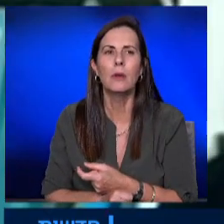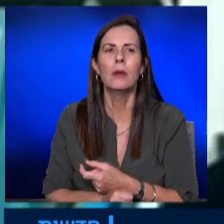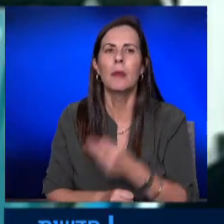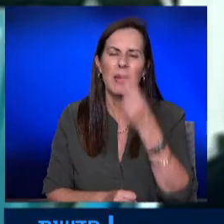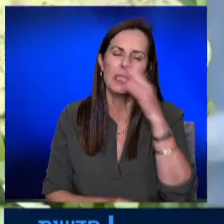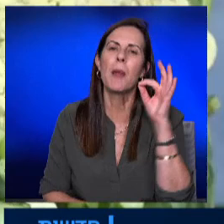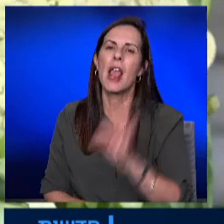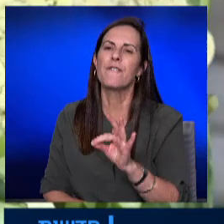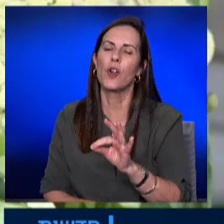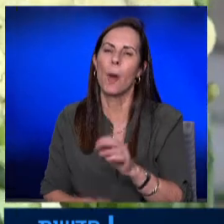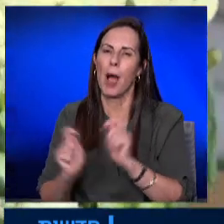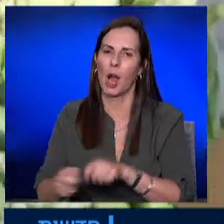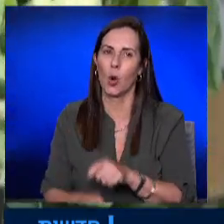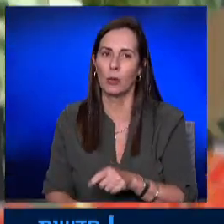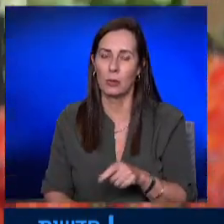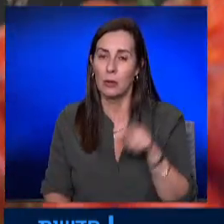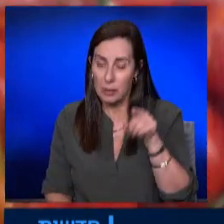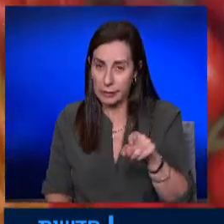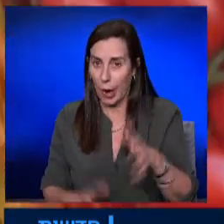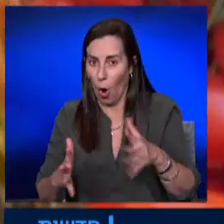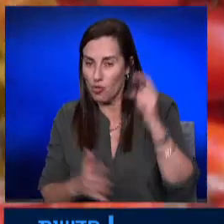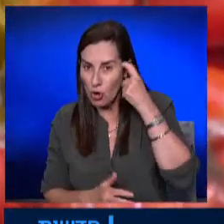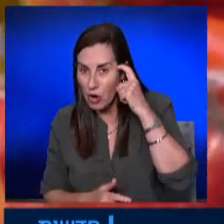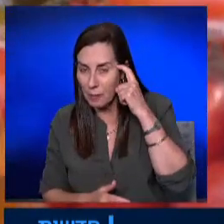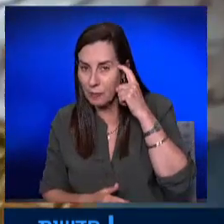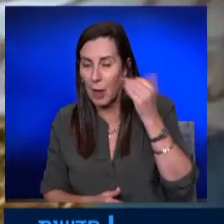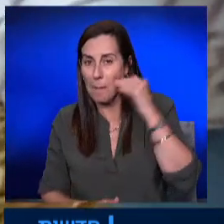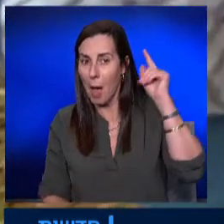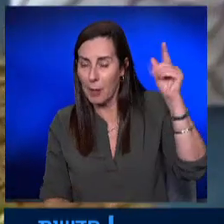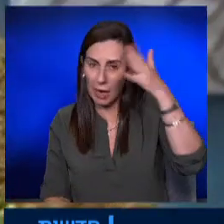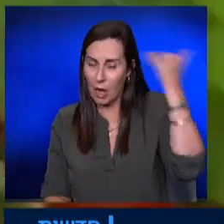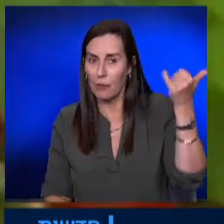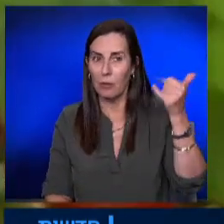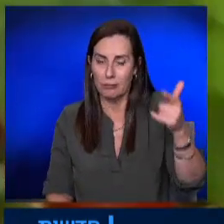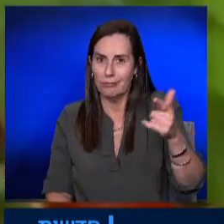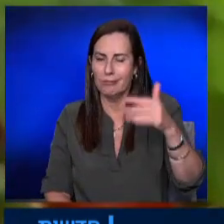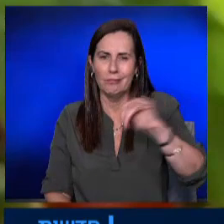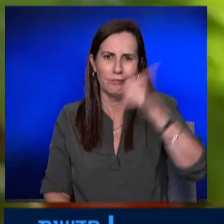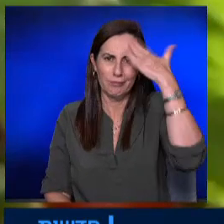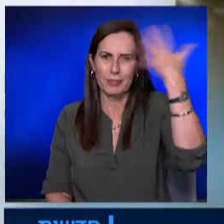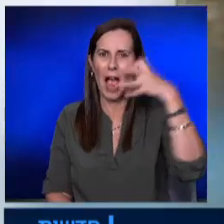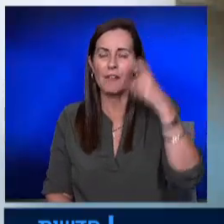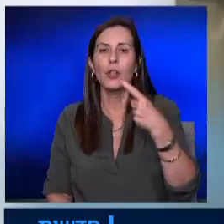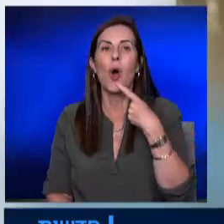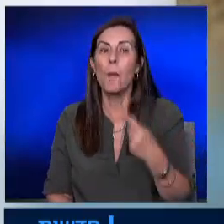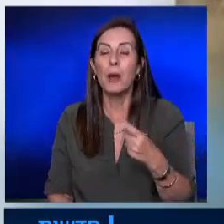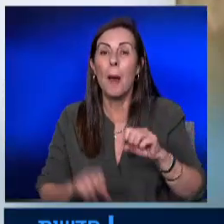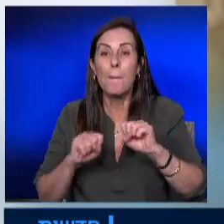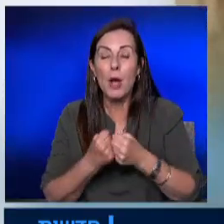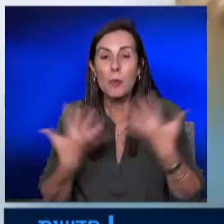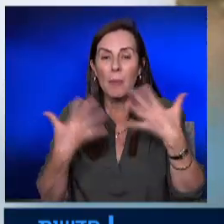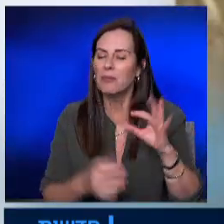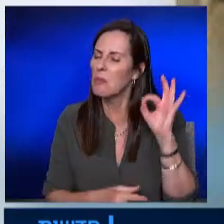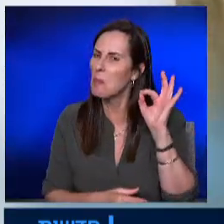לפגוע בה וחבל. ובזמן שכאן חוששים, בקליפורניה מעצמת העגבניות כבר מדווחים כי משבר האקלים